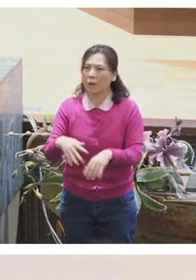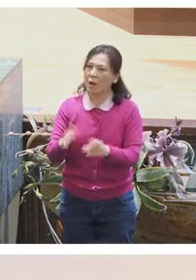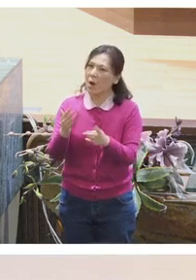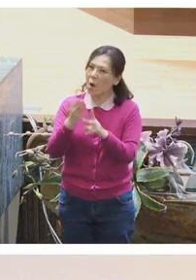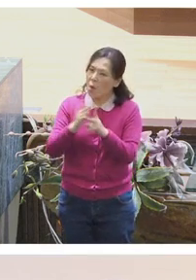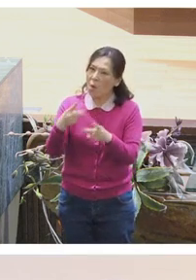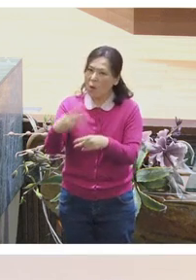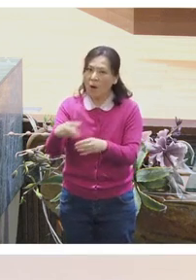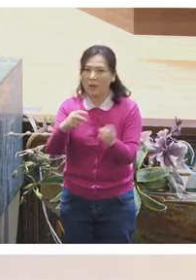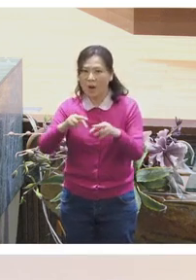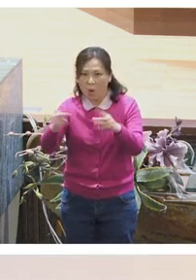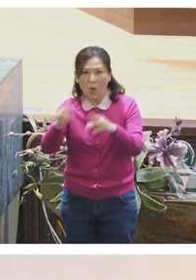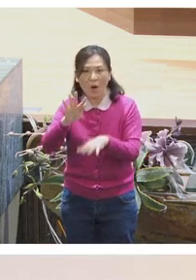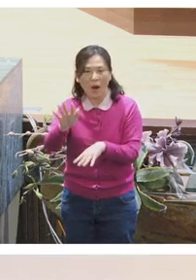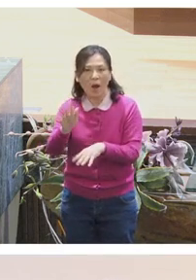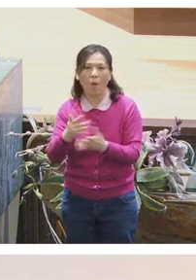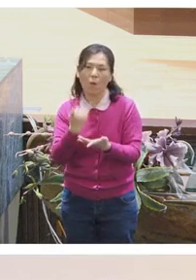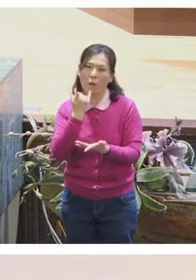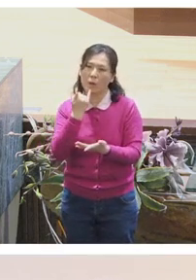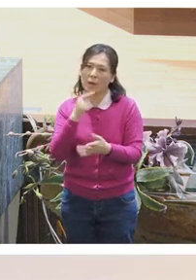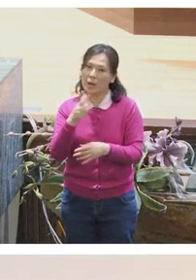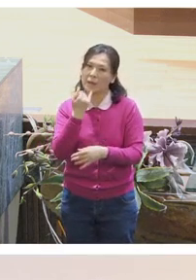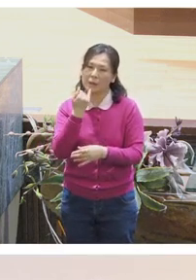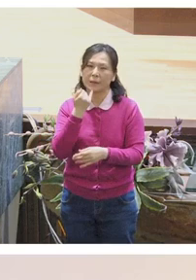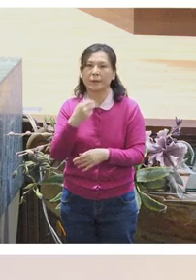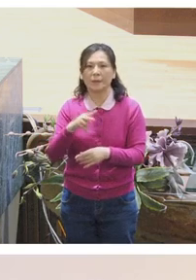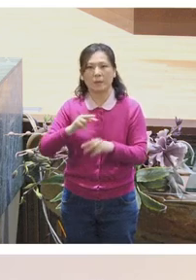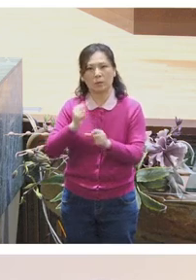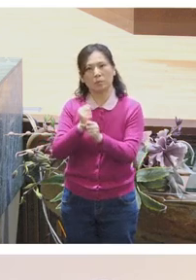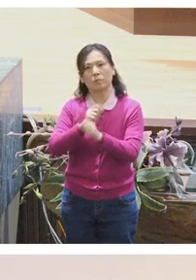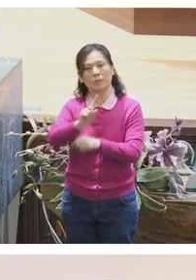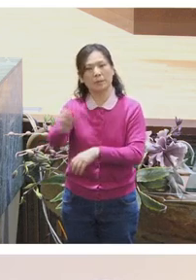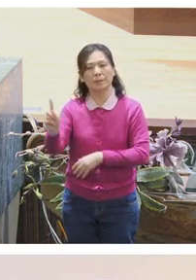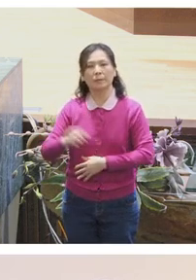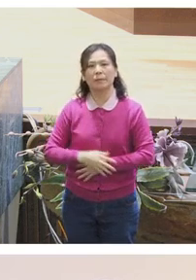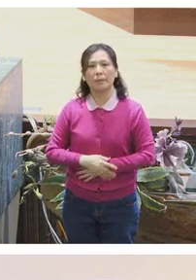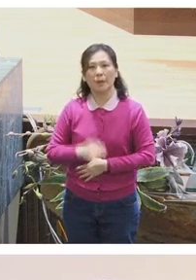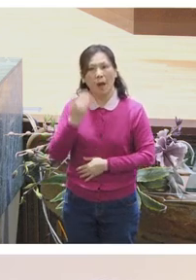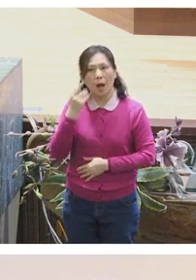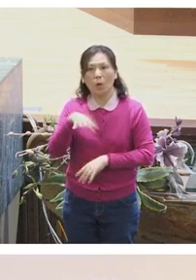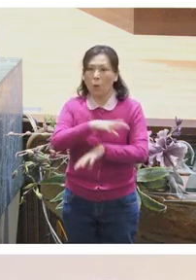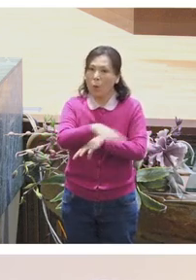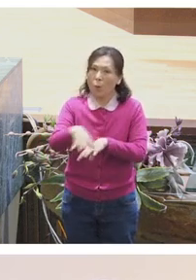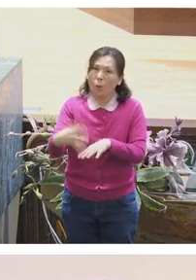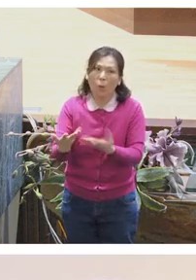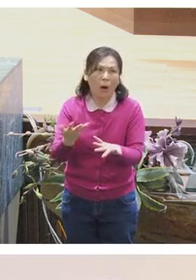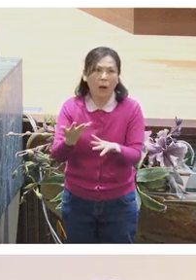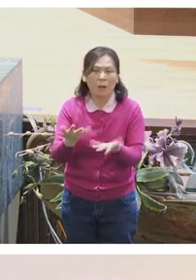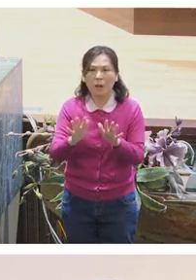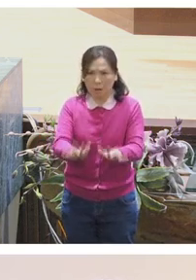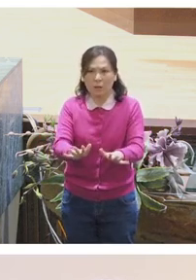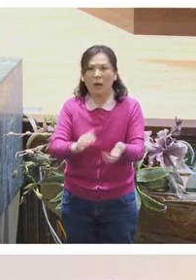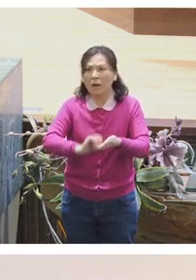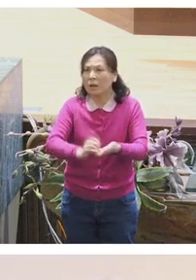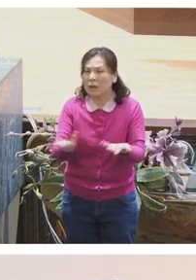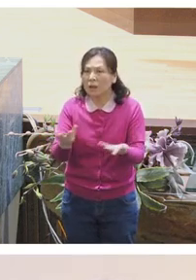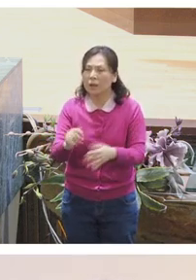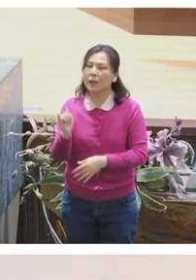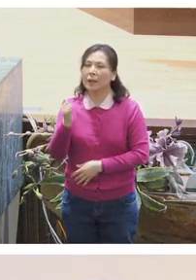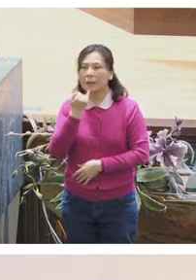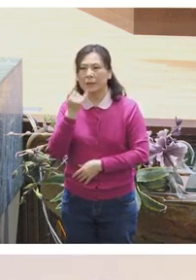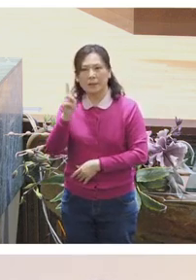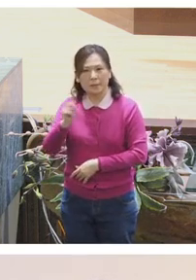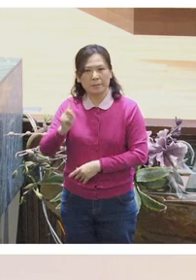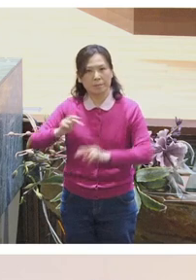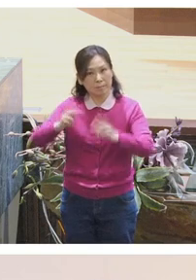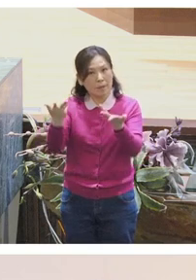这个空间里面可以做什么？好，那如果它已经长成这样，我们可以用什么样的方式去改变它？所以其实是透过这样子的